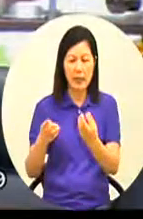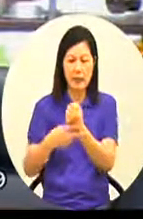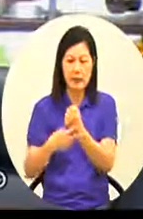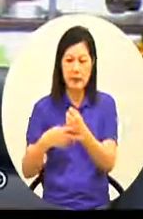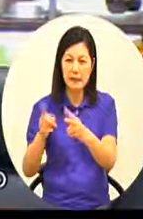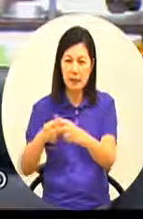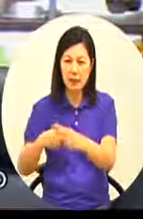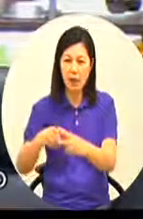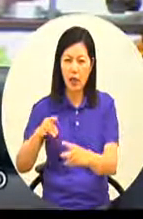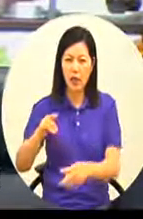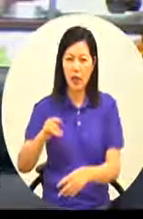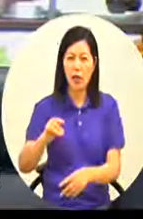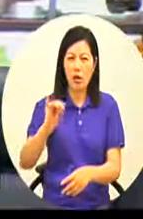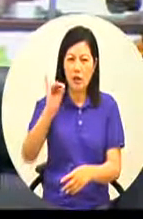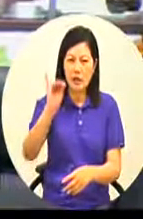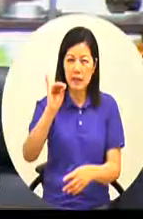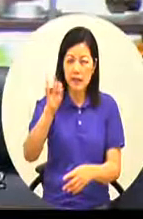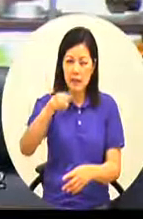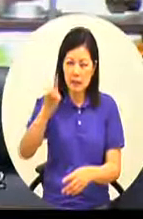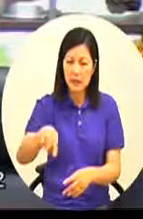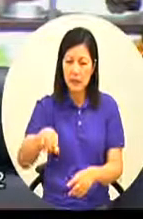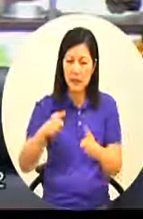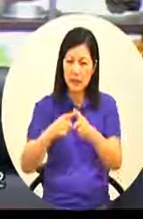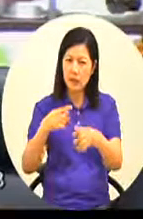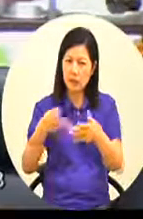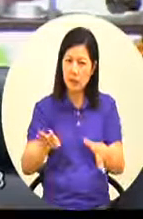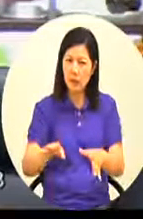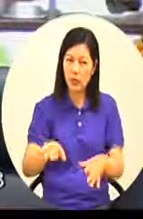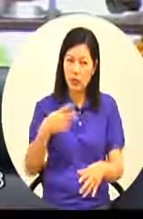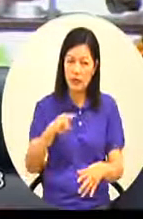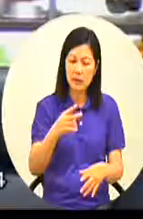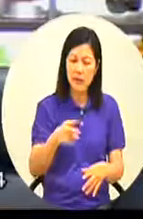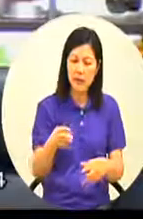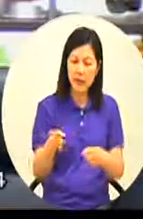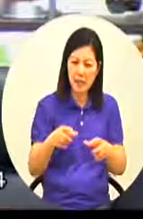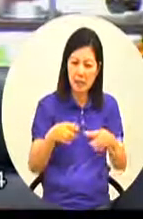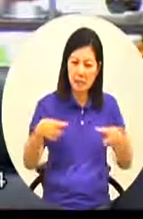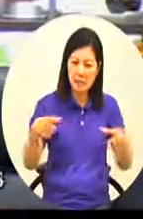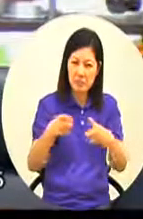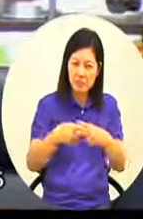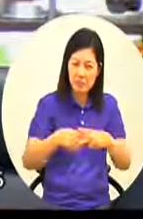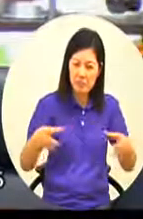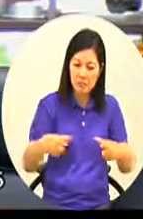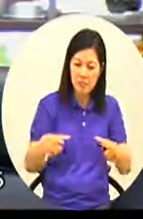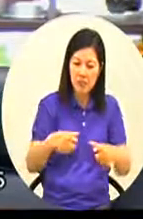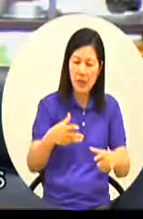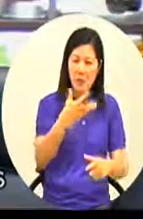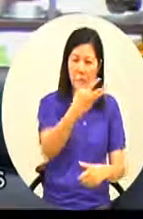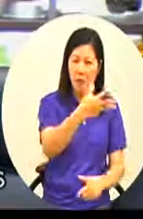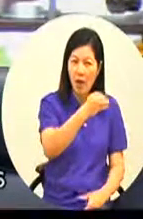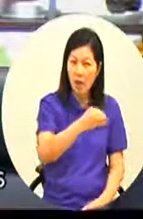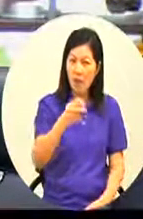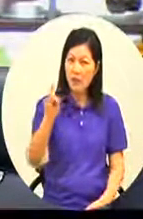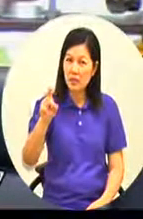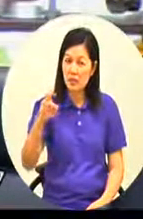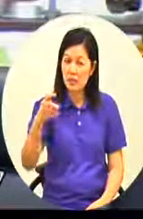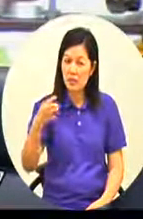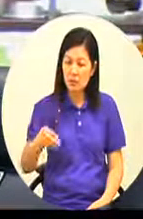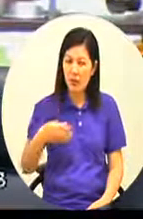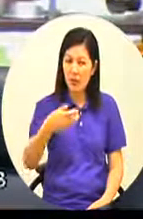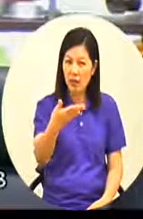1000多户，1000多人，然后它一个小小的一个范围，你也给它10万8万，结果它可能